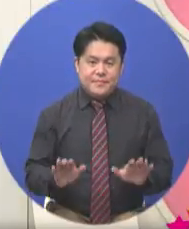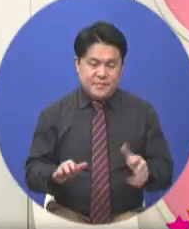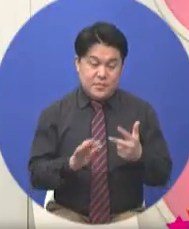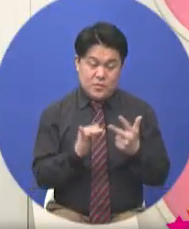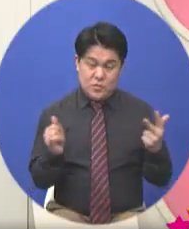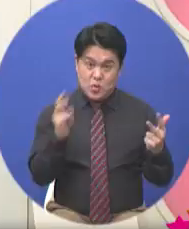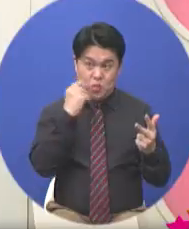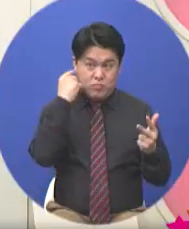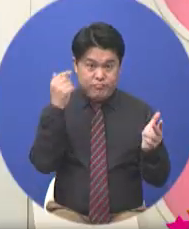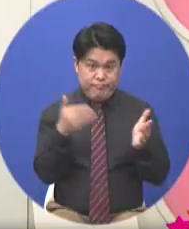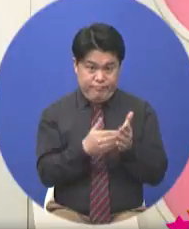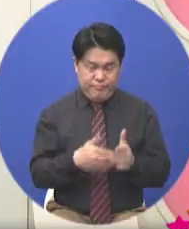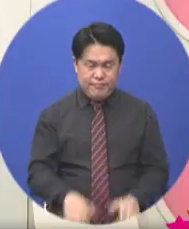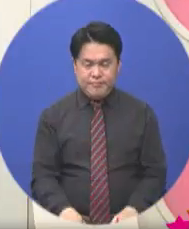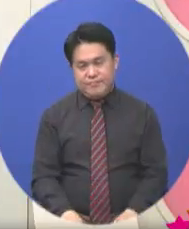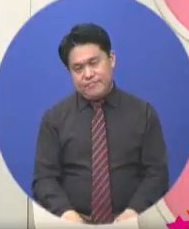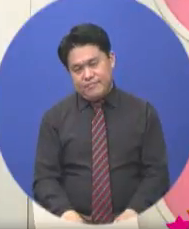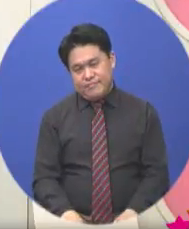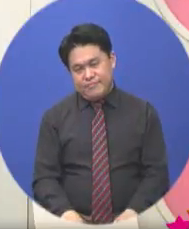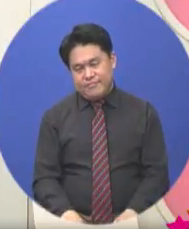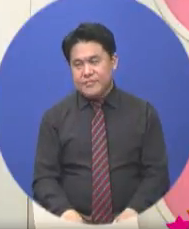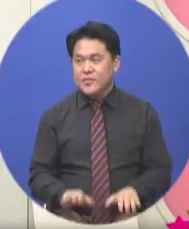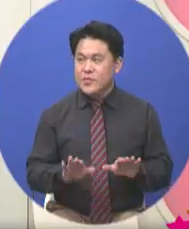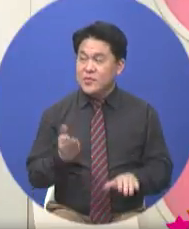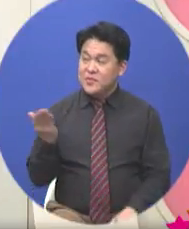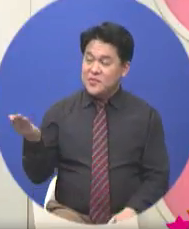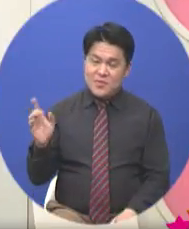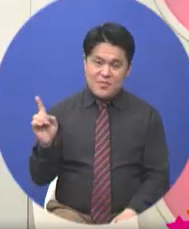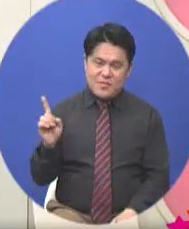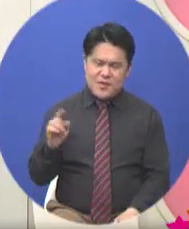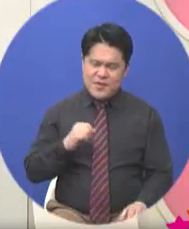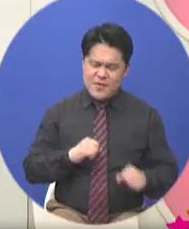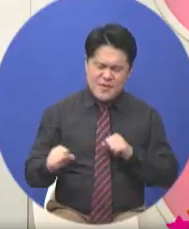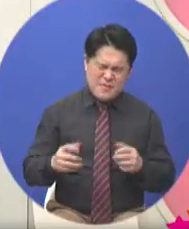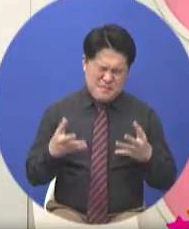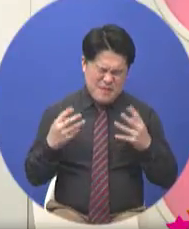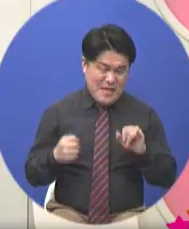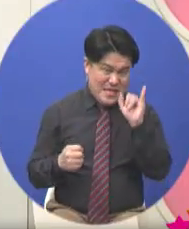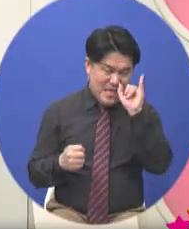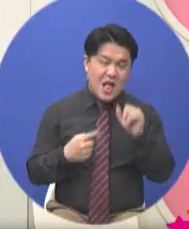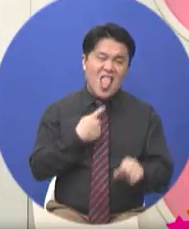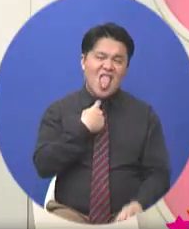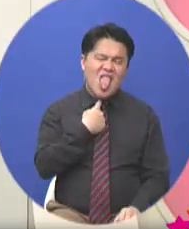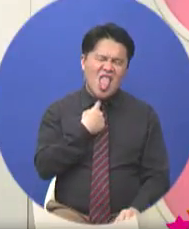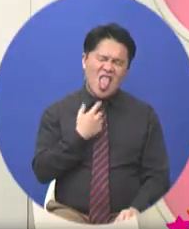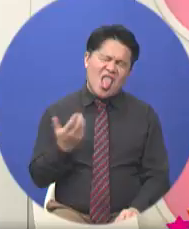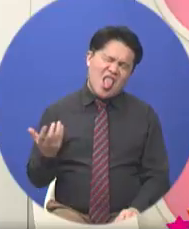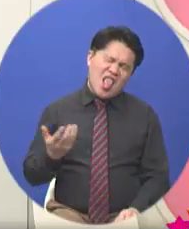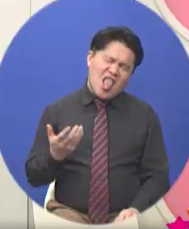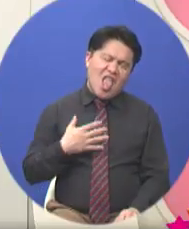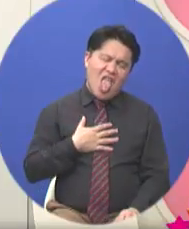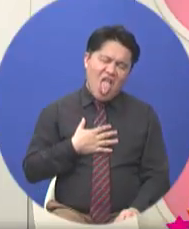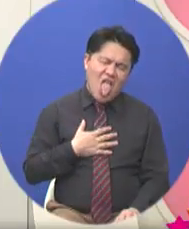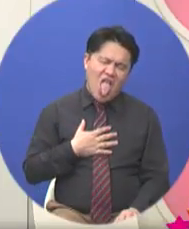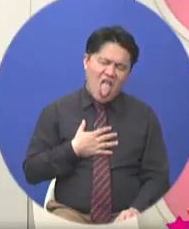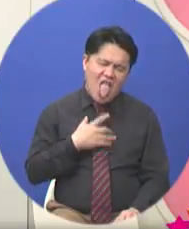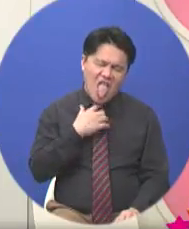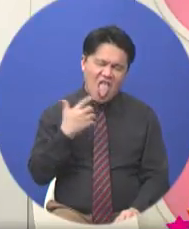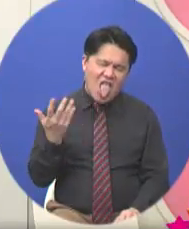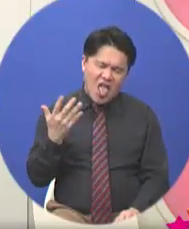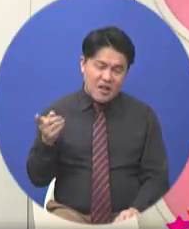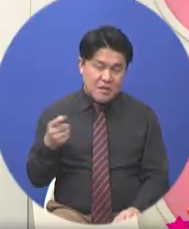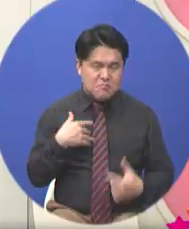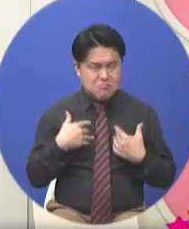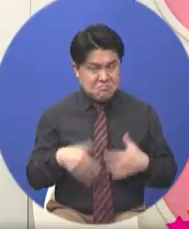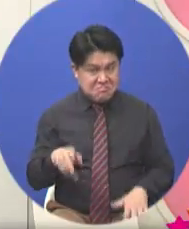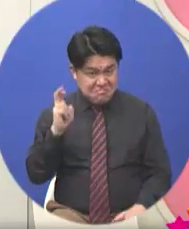해서 7분 노래를 들었는데요. 네? 아주 오늘 유다은 씨가 워낙 활동을 많이 하다 보니까 목이 상당히 네. 쉬신 상태예요.